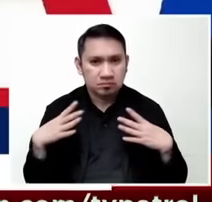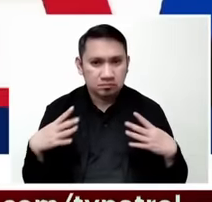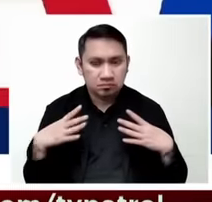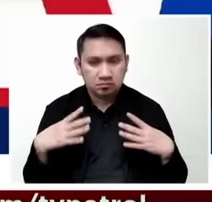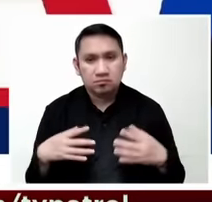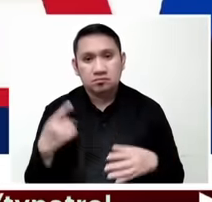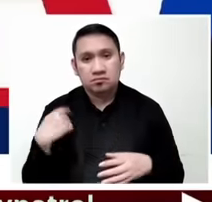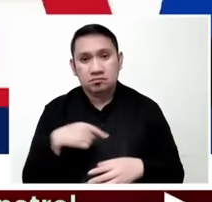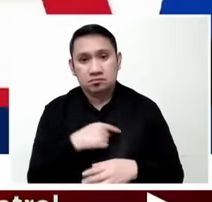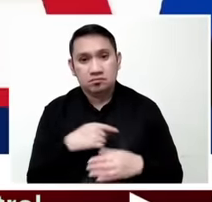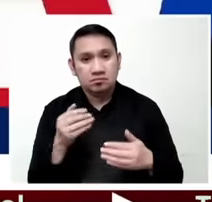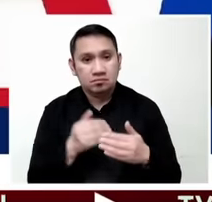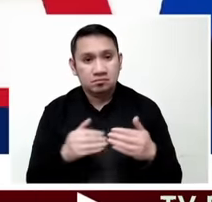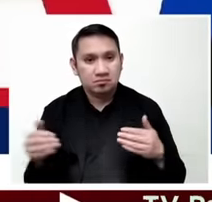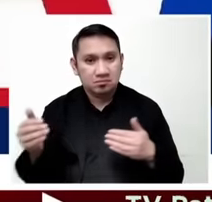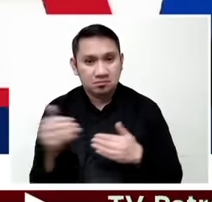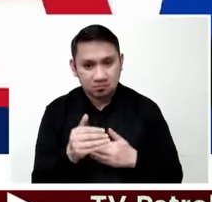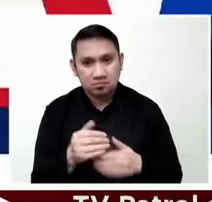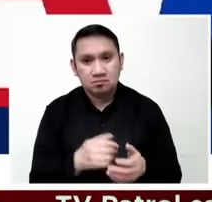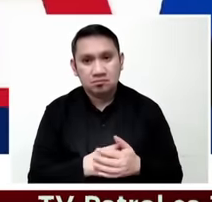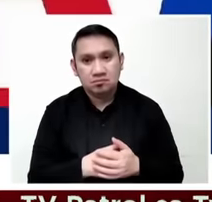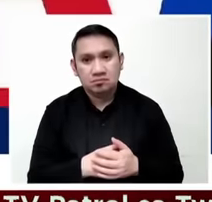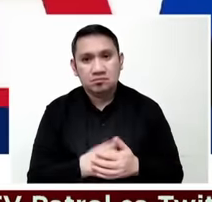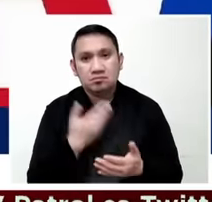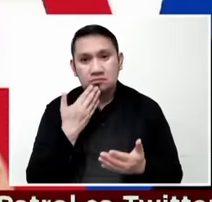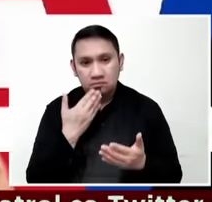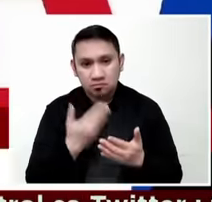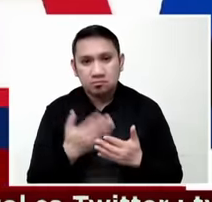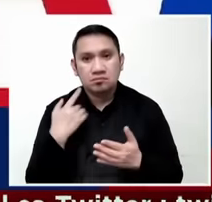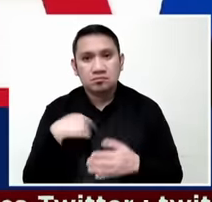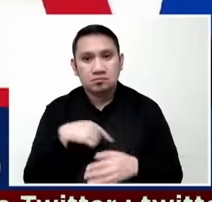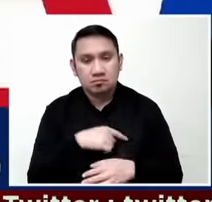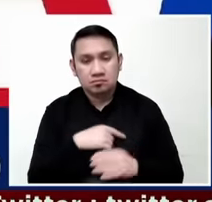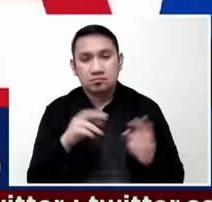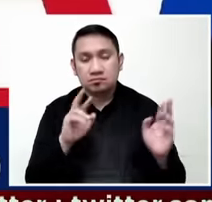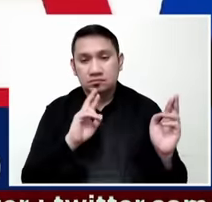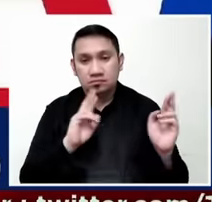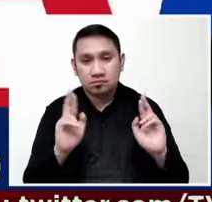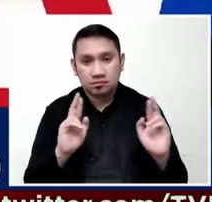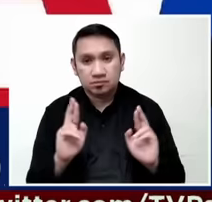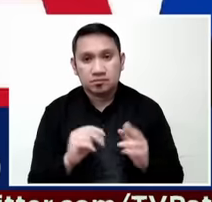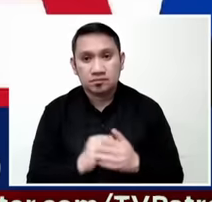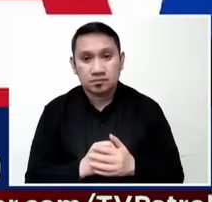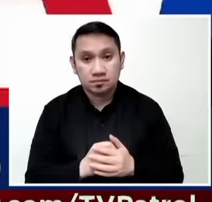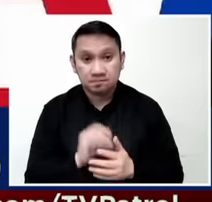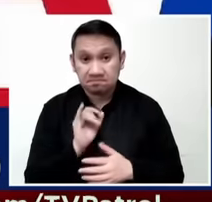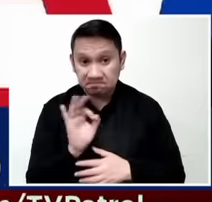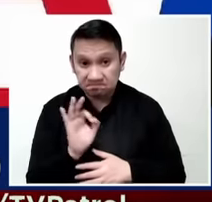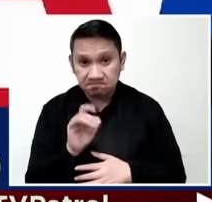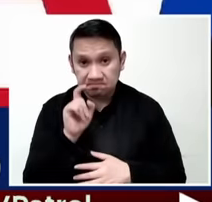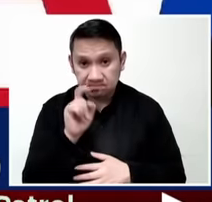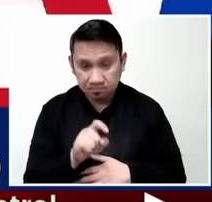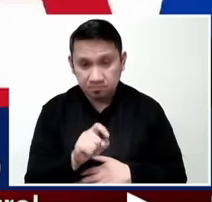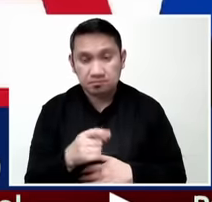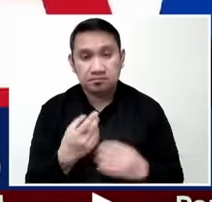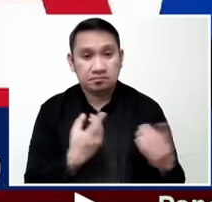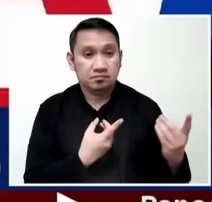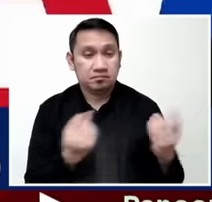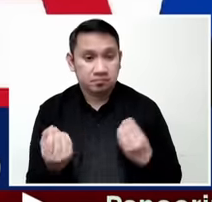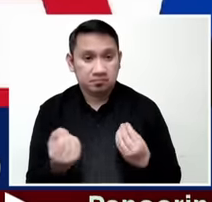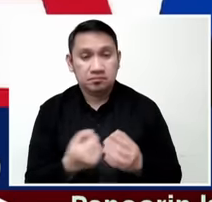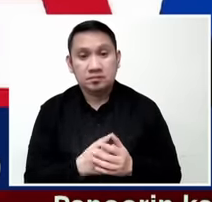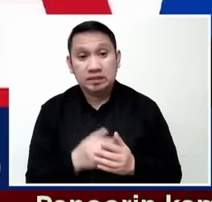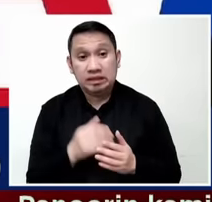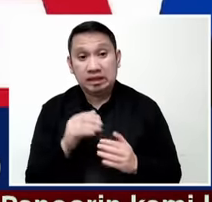tayo mag-isip. Buti na po yung handa tayo na kung kailangan ay tsaka natin i-implement kaysa